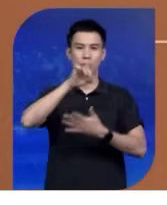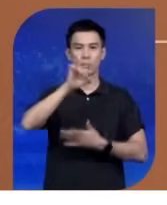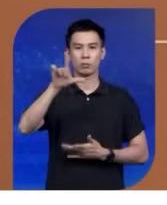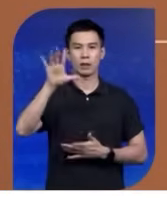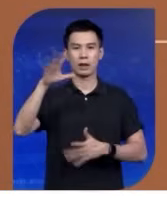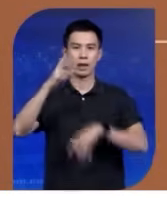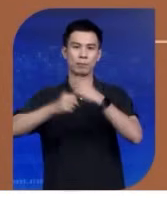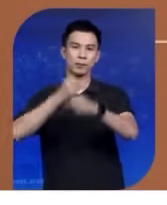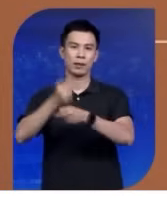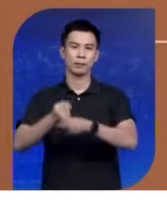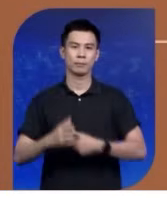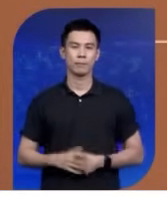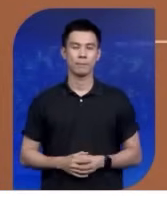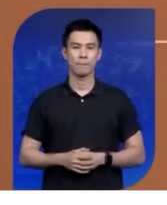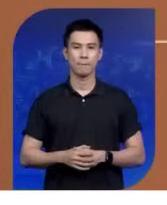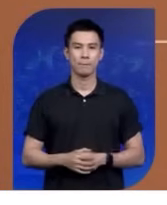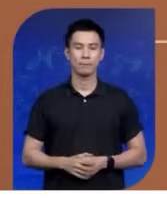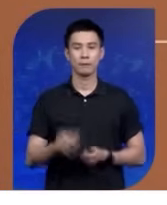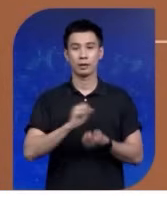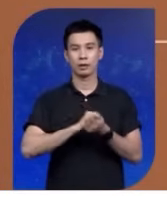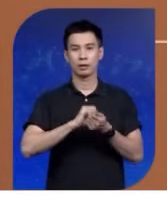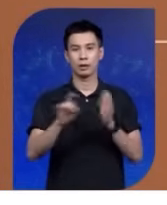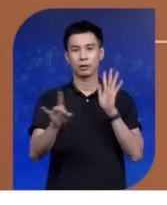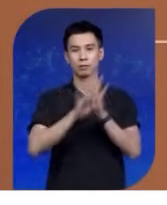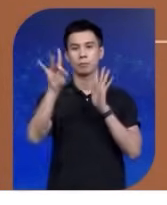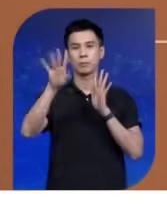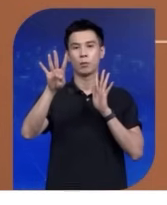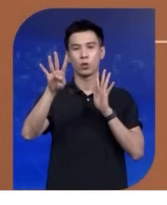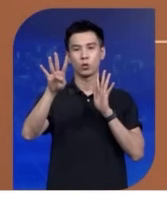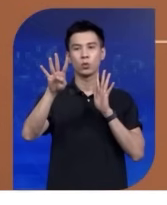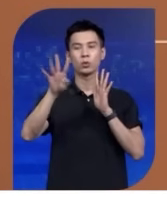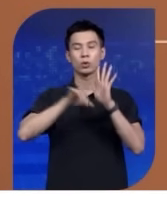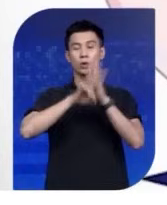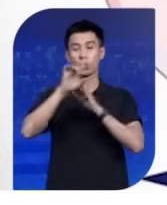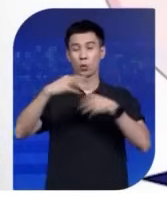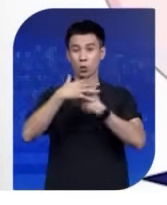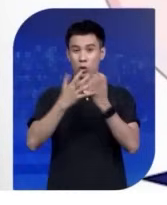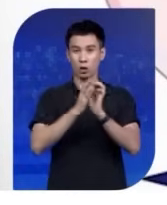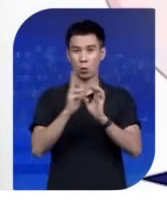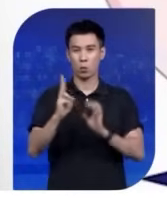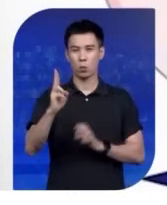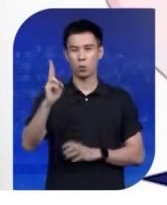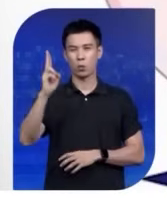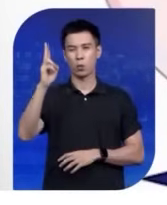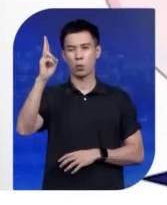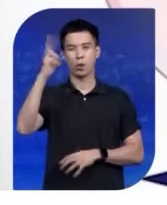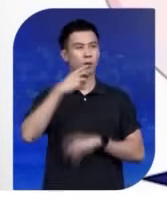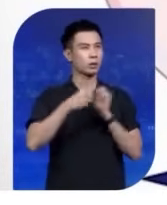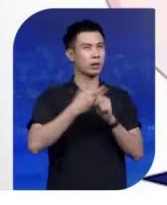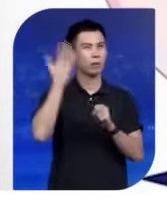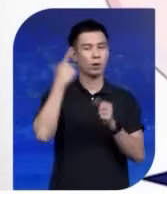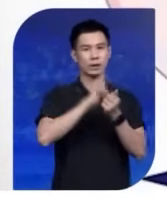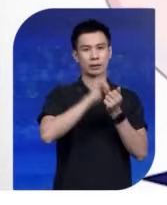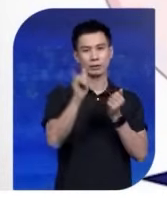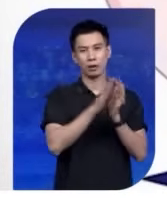qua đây cũng là tháng thứ 14 liên tiếp có nền nhiệt toàn cầu cao kỷ lục tức là xuyên suốt từ tháng 6 năm ngoái cho đến